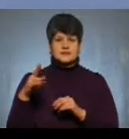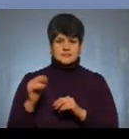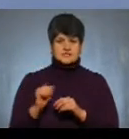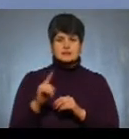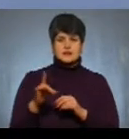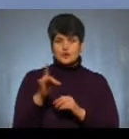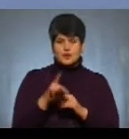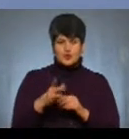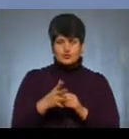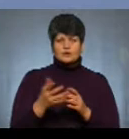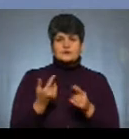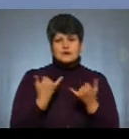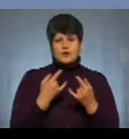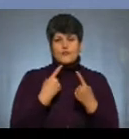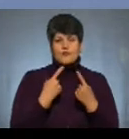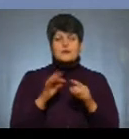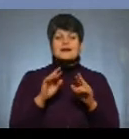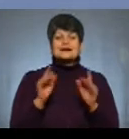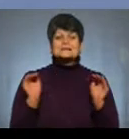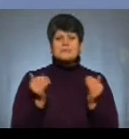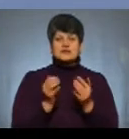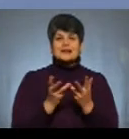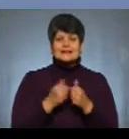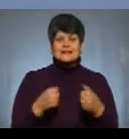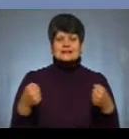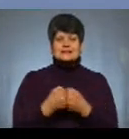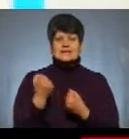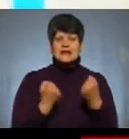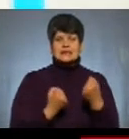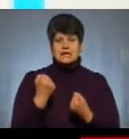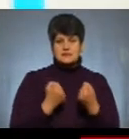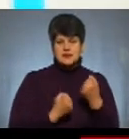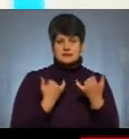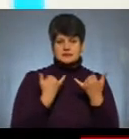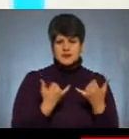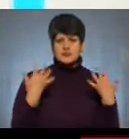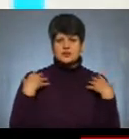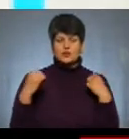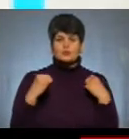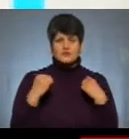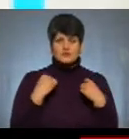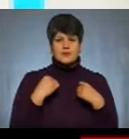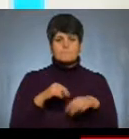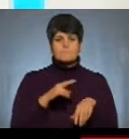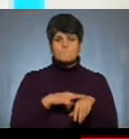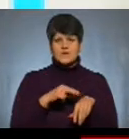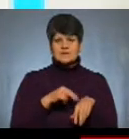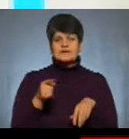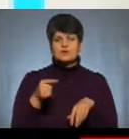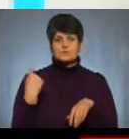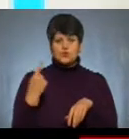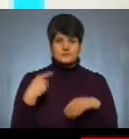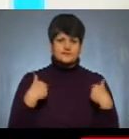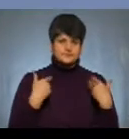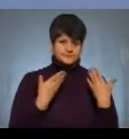програмі говоримо про те, як зменшити кількість ДТП на Тернопільщині. І у нас в гостях Богдан Шевчук, начальник управління патрульної поліції в Тернопільській області. Я вас